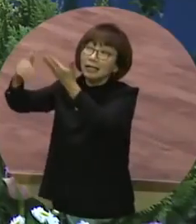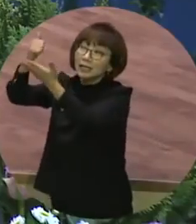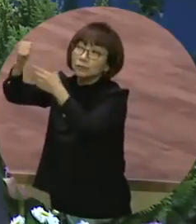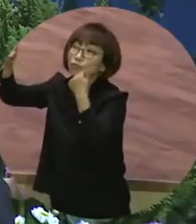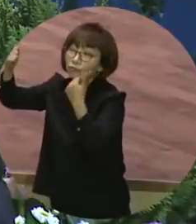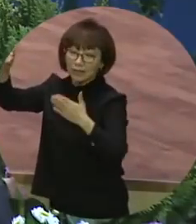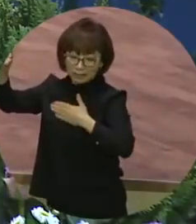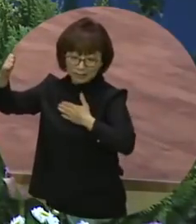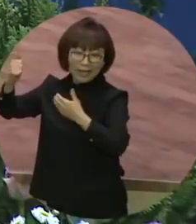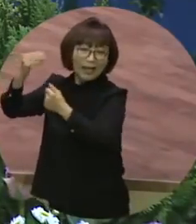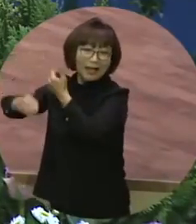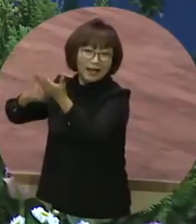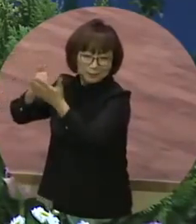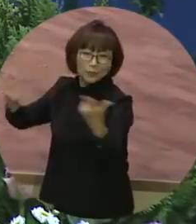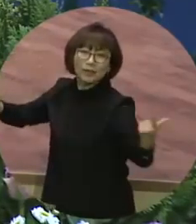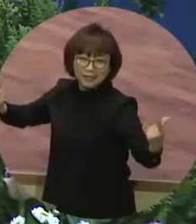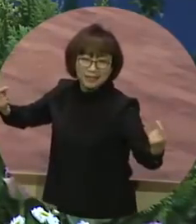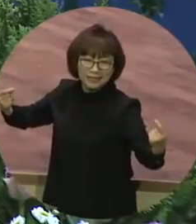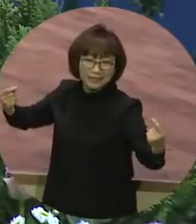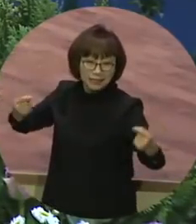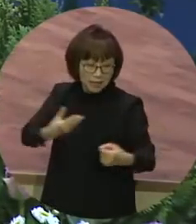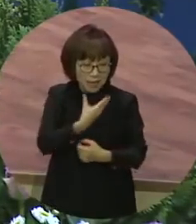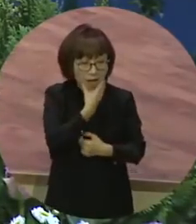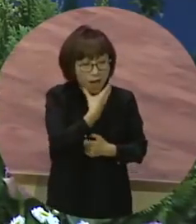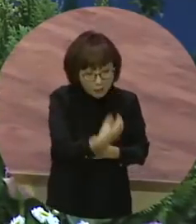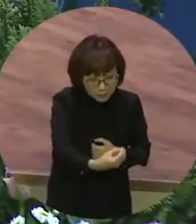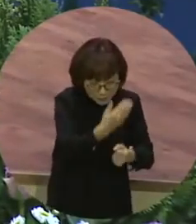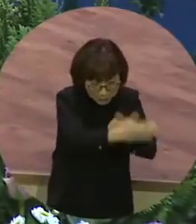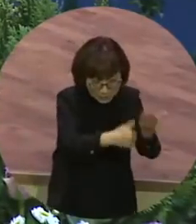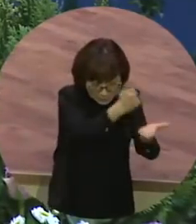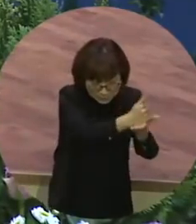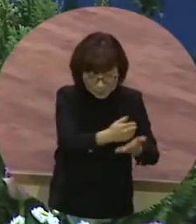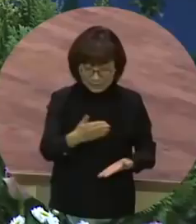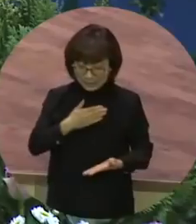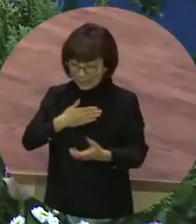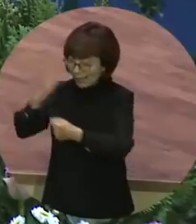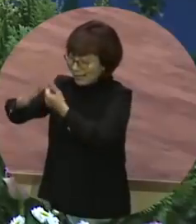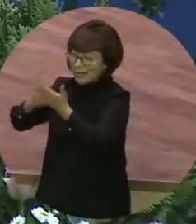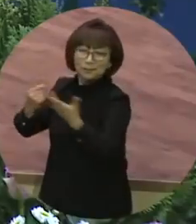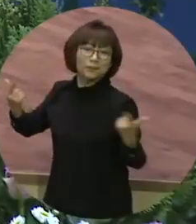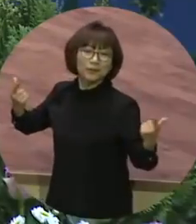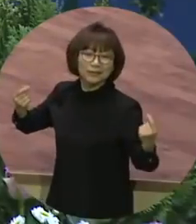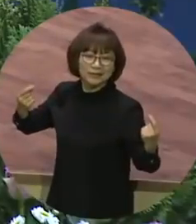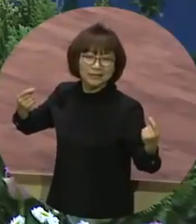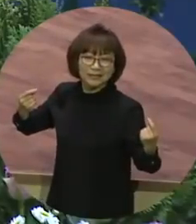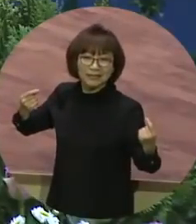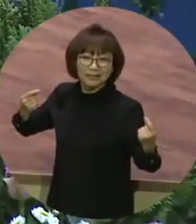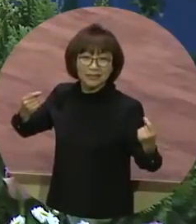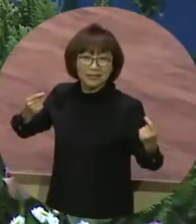그러니까 그렇게 고백해 보세요. 우리의 삶을 완벽하게 보장하시고 계신다.